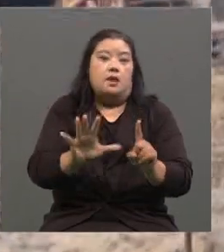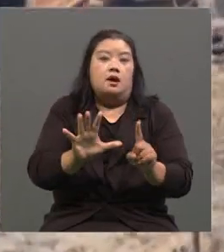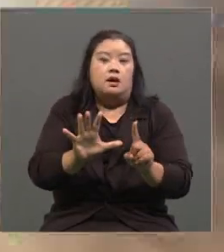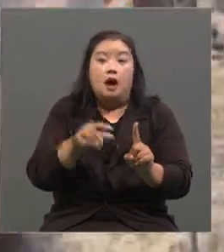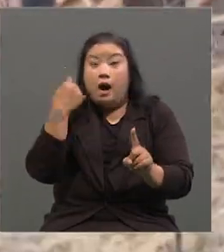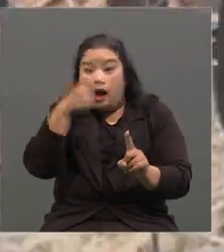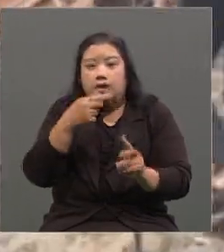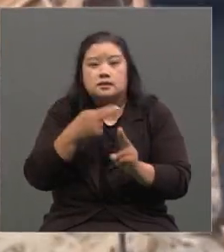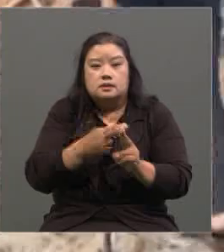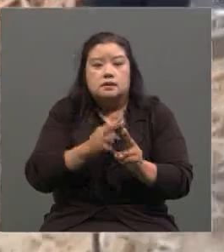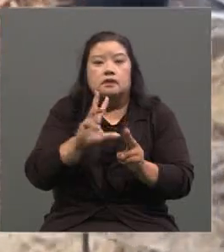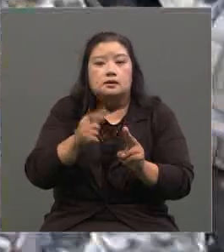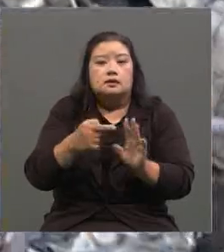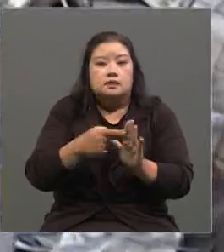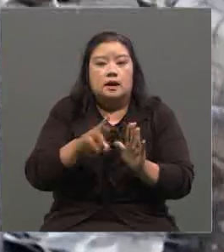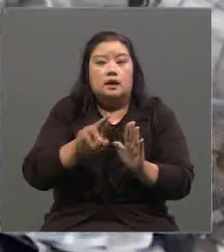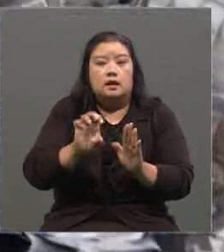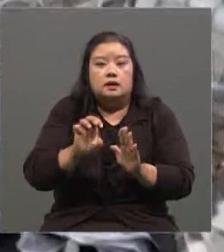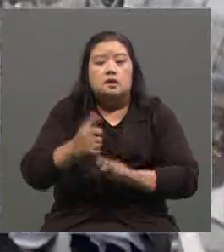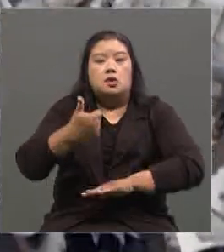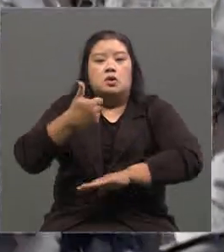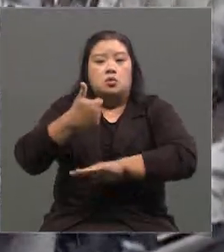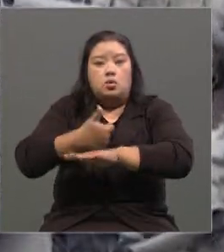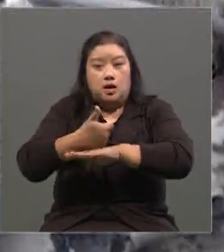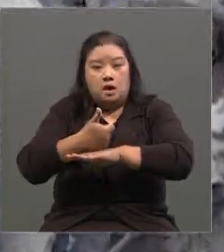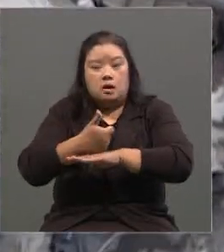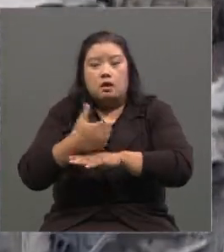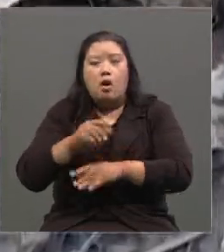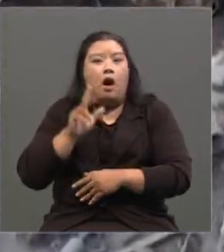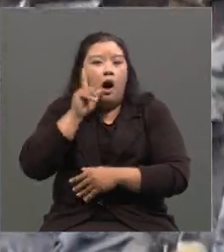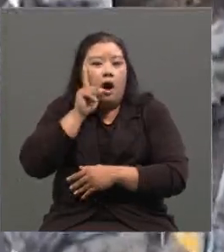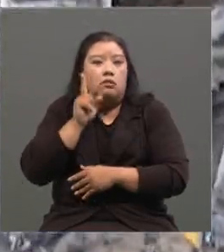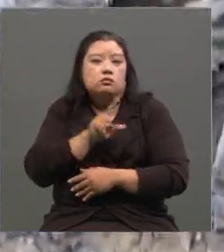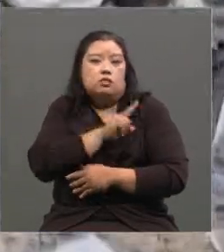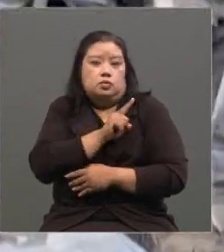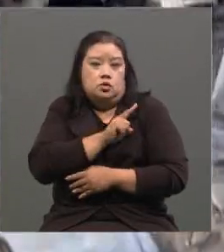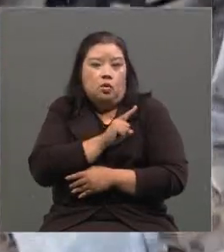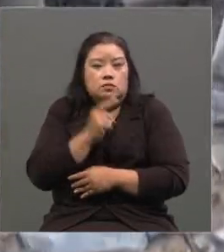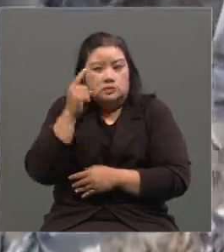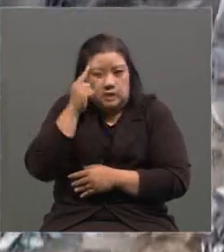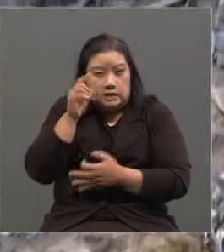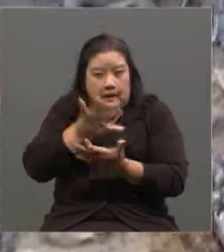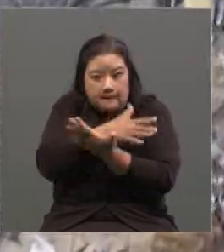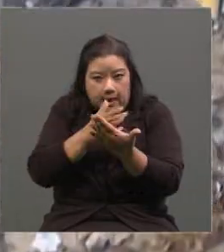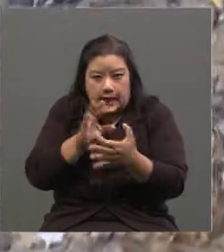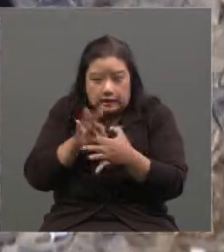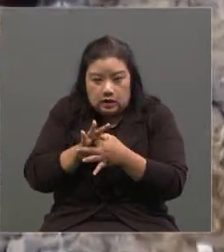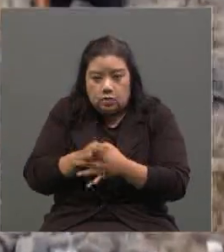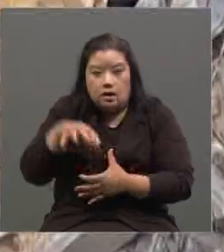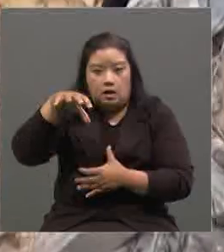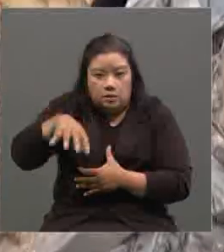เนี่ยคือนายชาดีบารุซึ่งเป็นรองหัวหน้าฝ่ายข่าวกรองของกลุ่มฮามาสแล้วก็เป็นคนร่วมวางแผนการแทรกซึมเข้าไปโจมตี